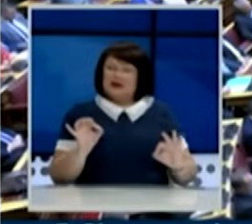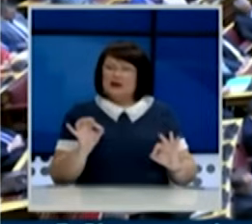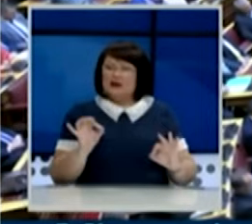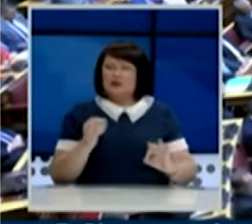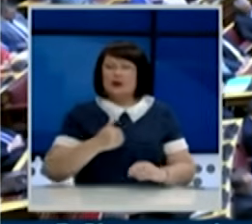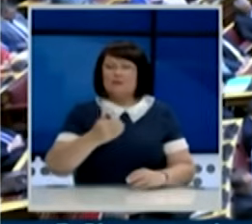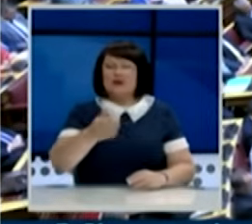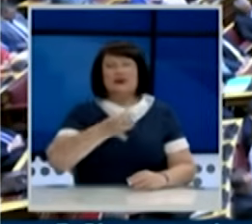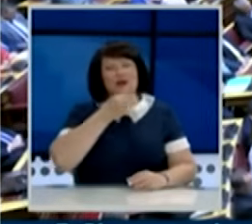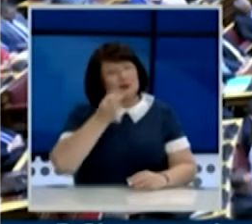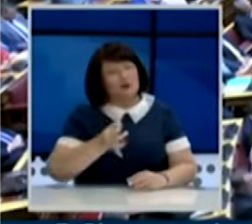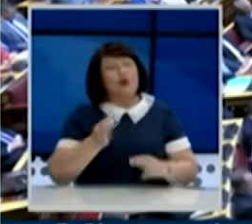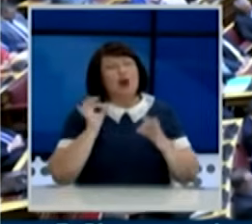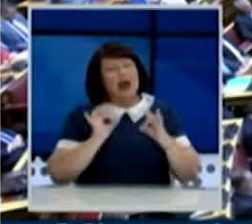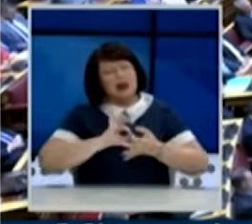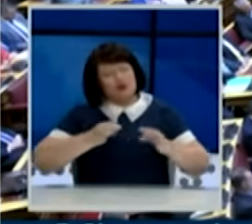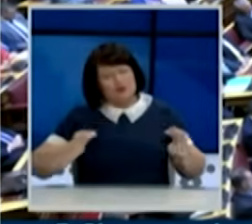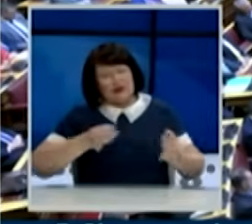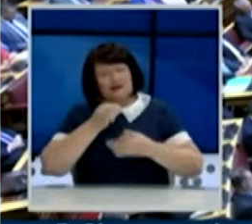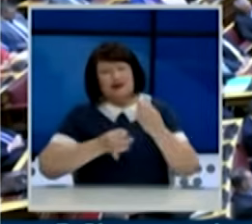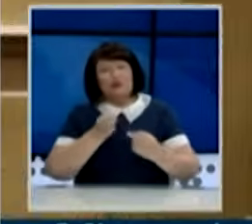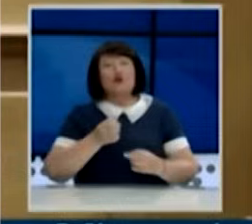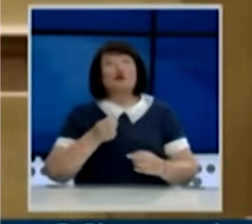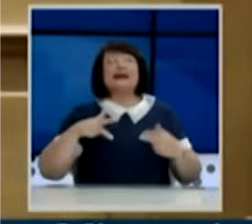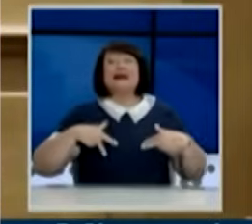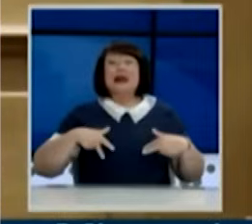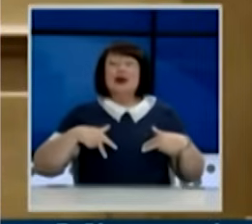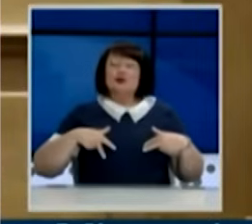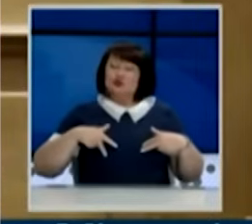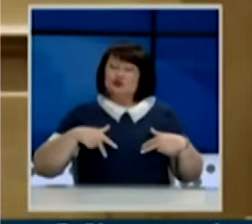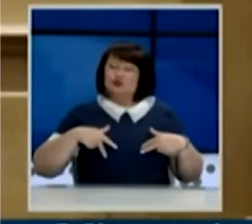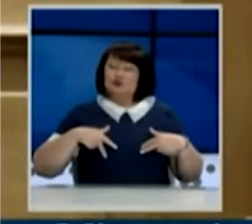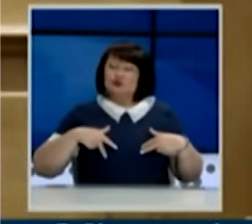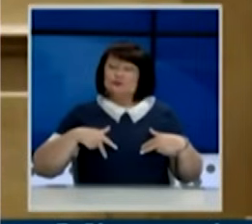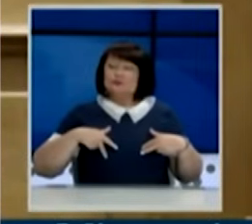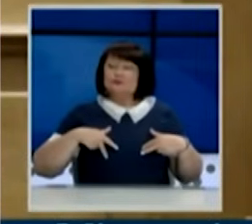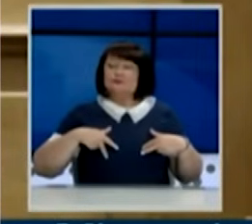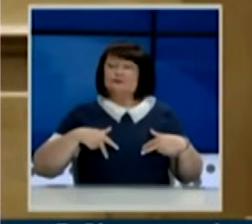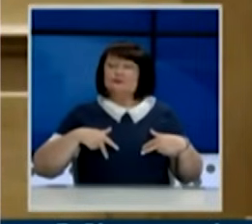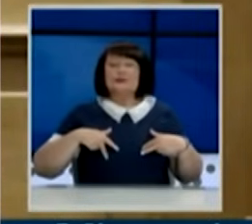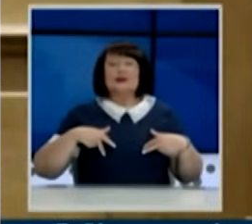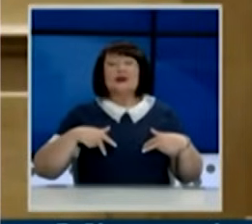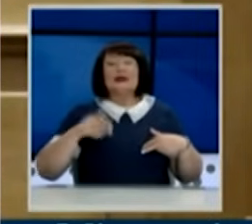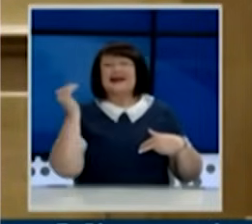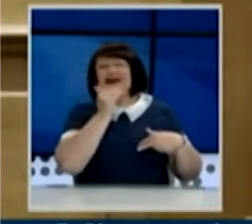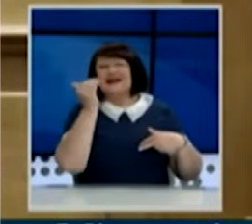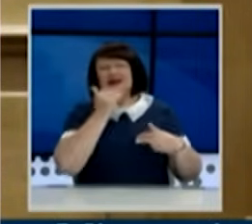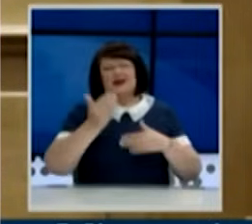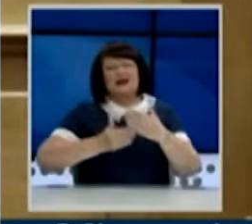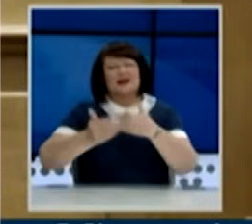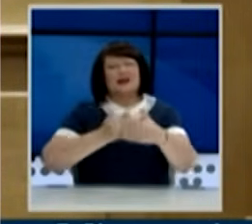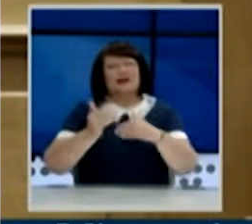αυτό πλέον έχει φύγει. Δεν υπάρχει αυτό. Οι άνθρωποι έχουμε ήδη θύματα. Έχουμε ανθρώπους πνιγμένους, έχουμε